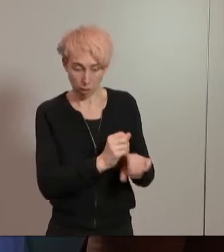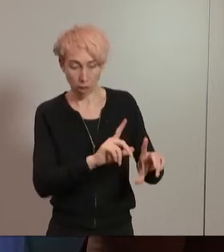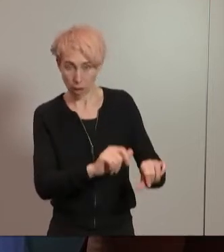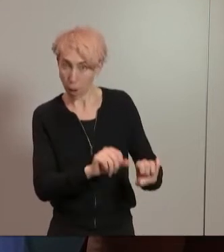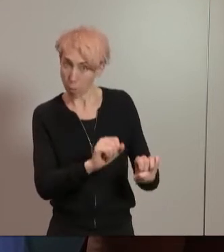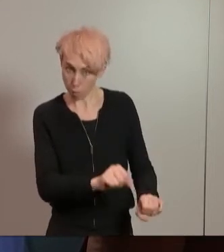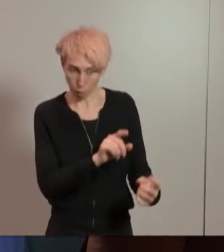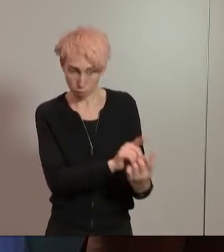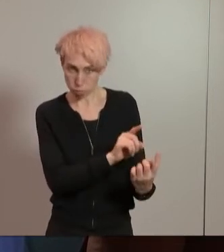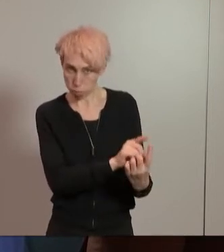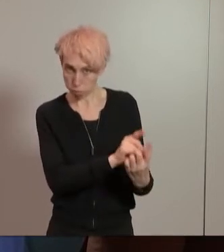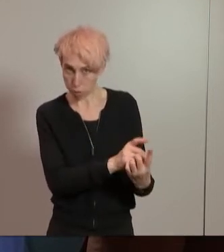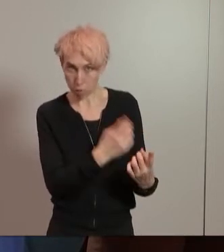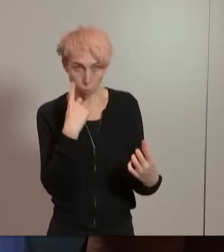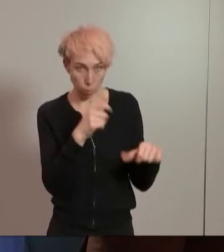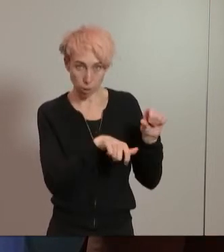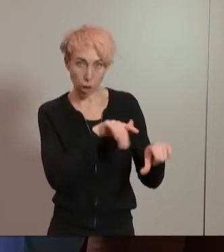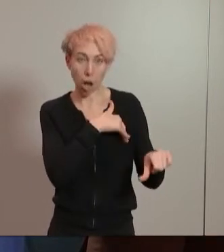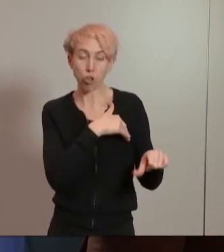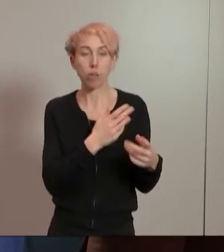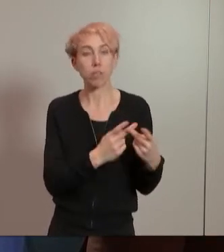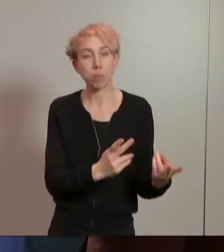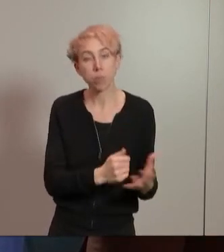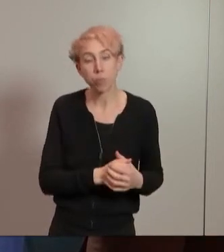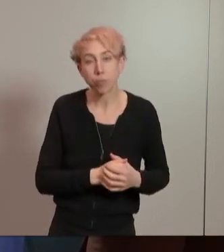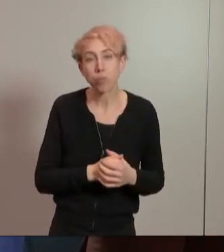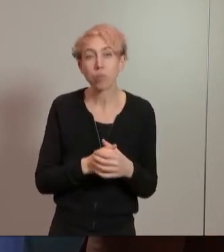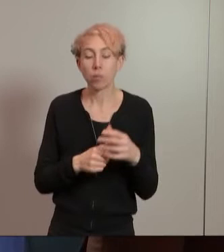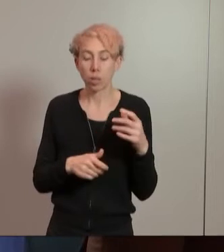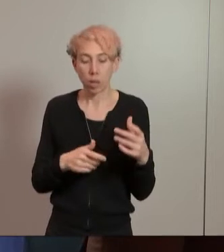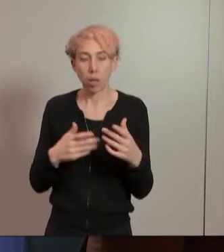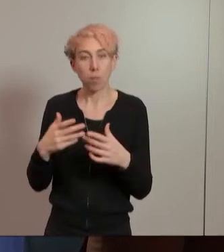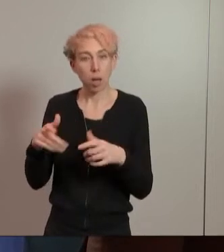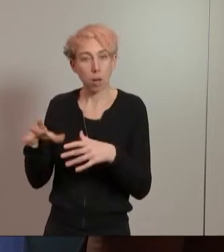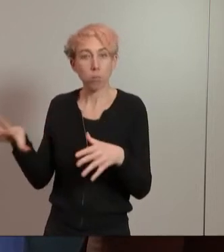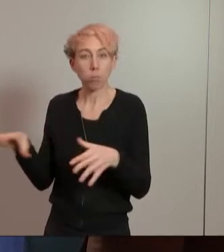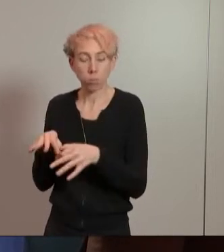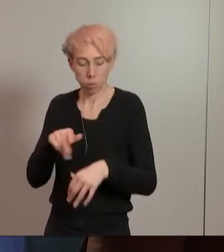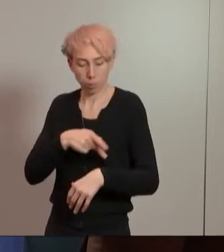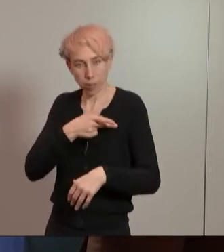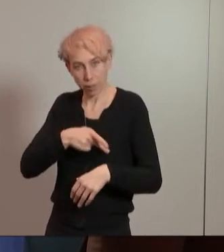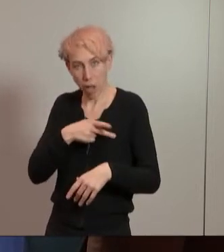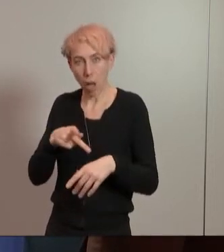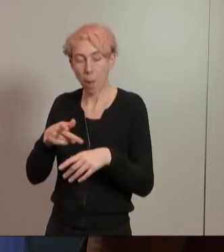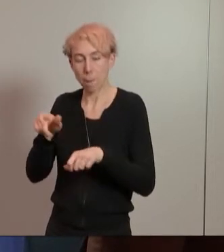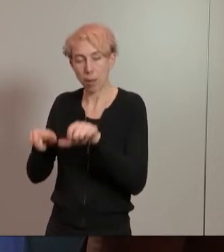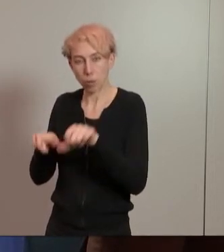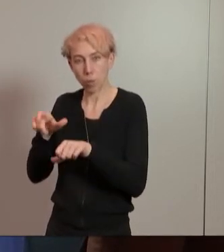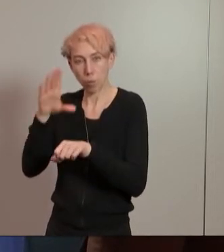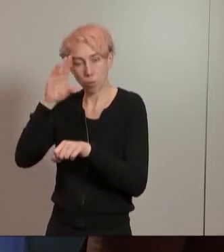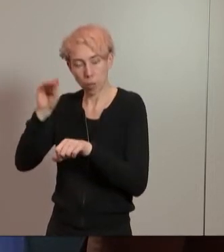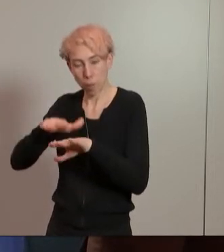la ville. Avec les médecins, les paramédicaux, les professionnels des structures travaillant sur ces questions, avec la